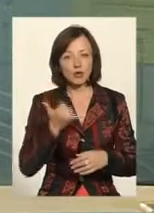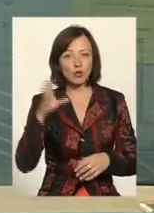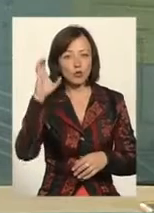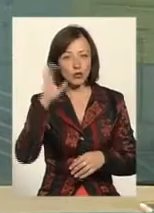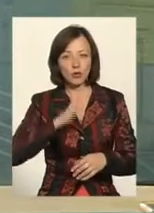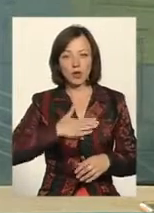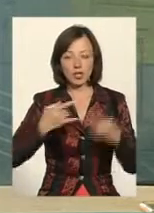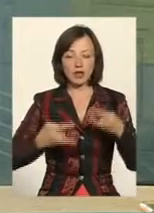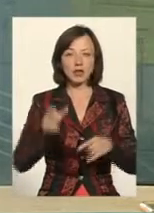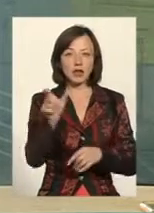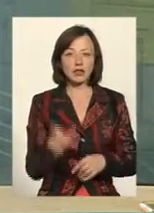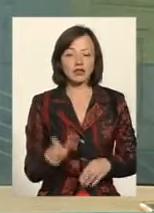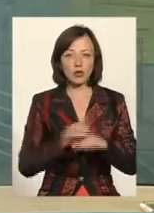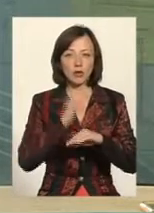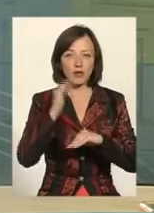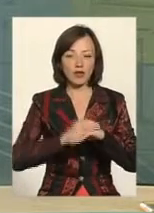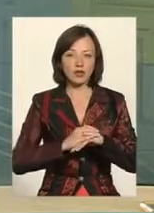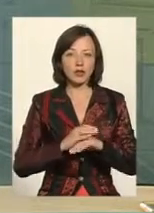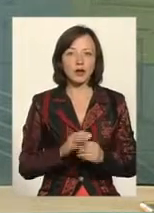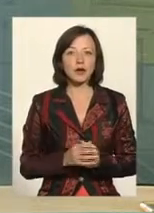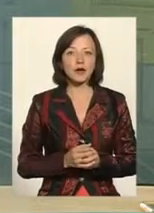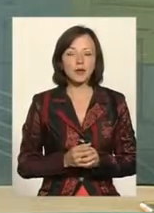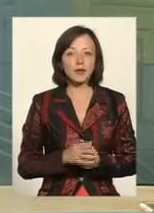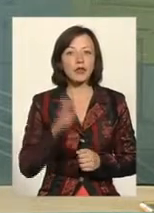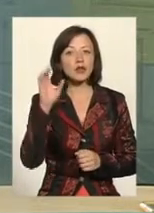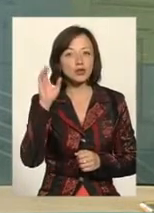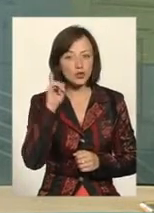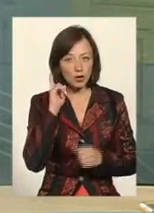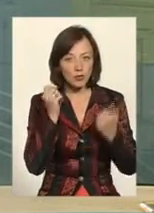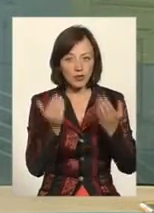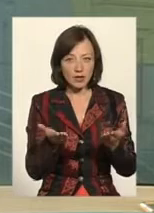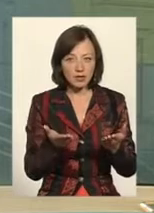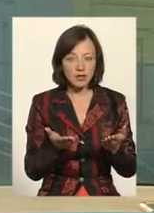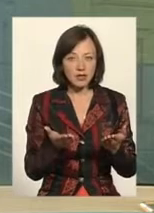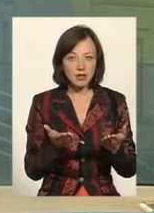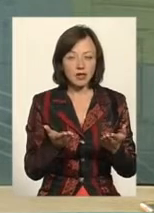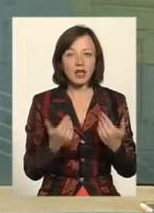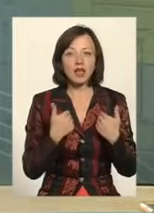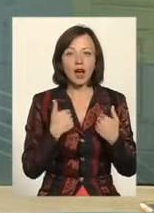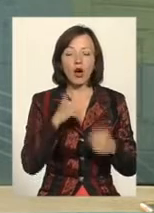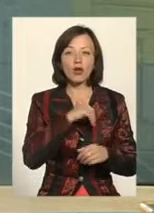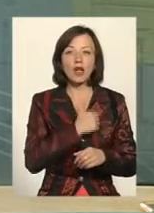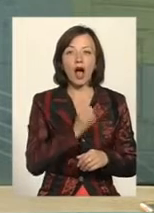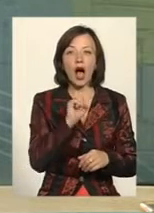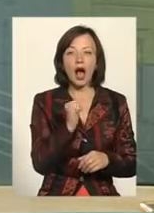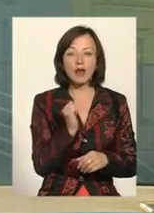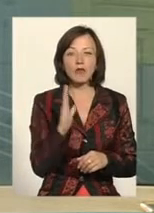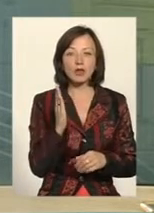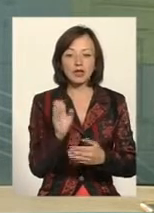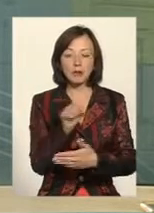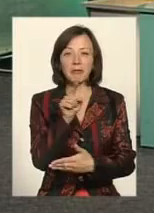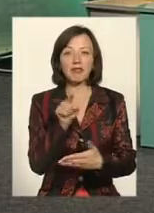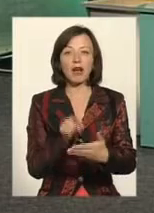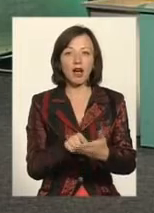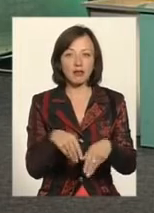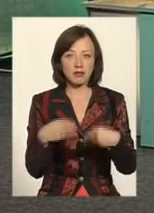нашого телеглядача. Будь ласка, добрий вечір. Алло, ми чуємо вас. Я хотів Аліну Володимировичу задати